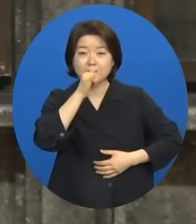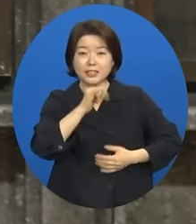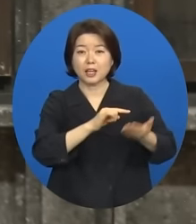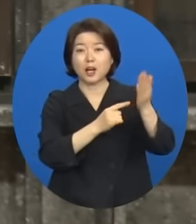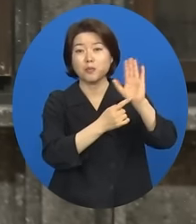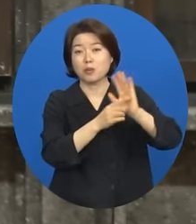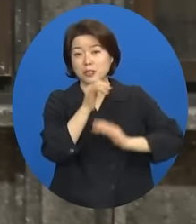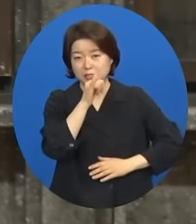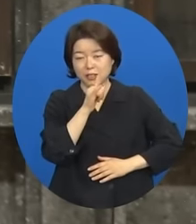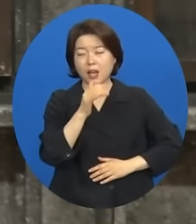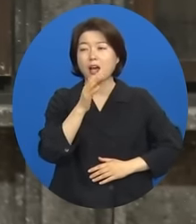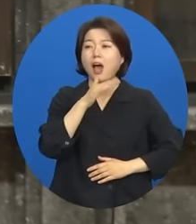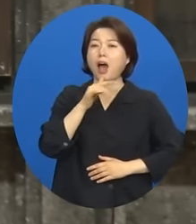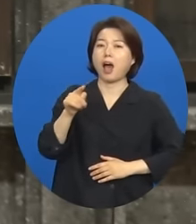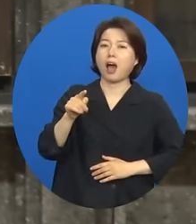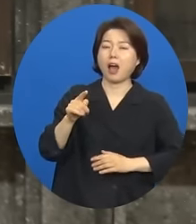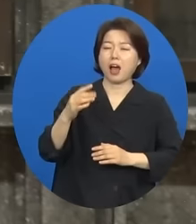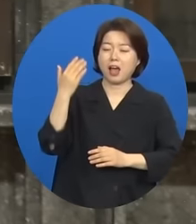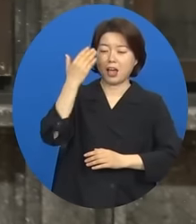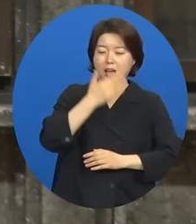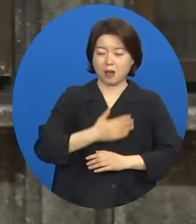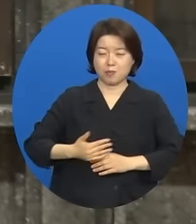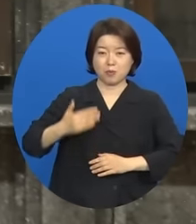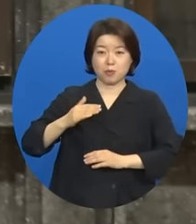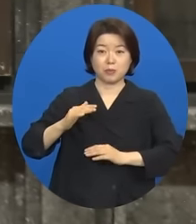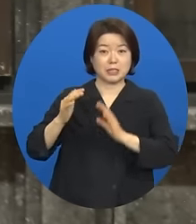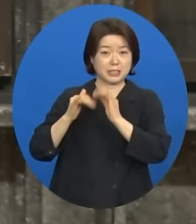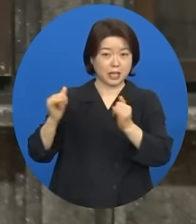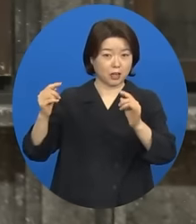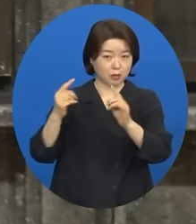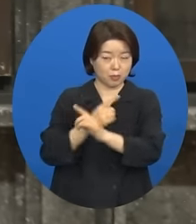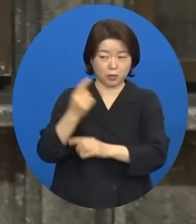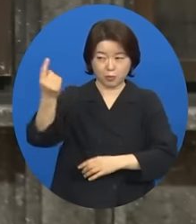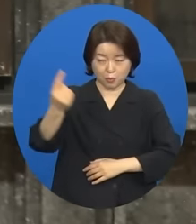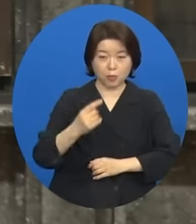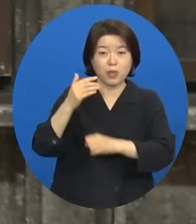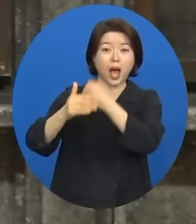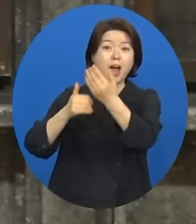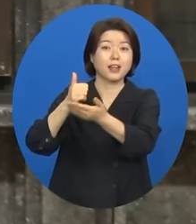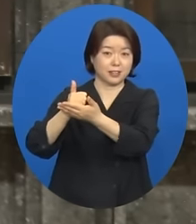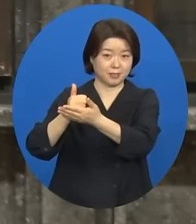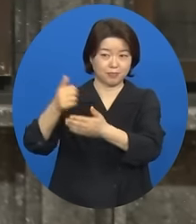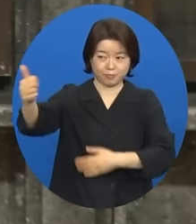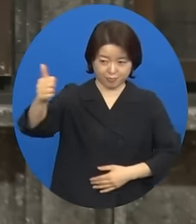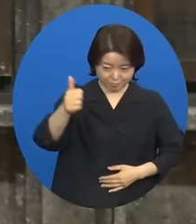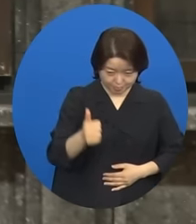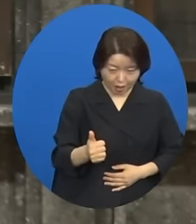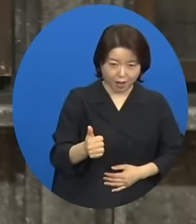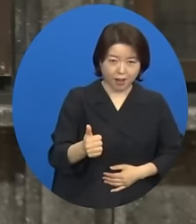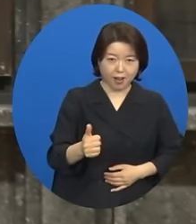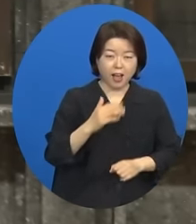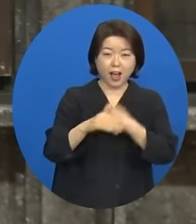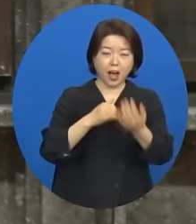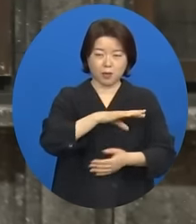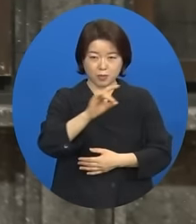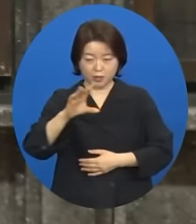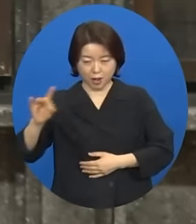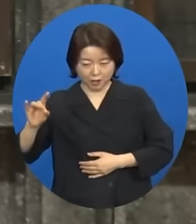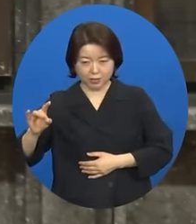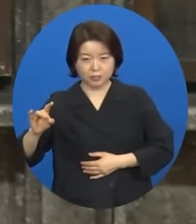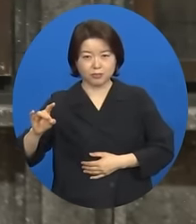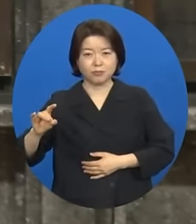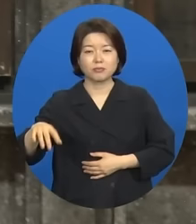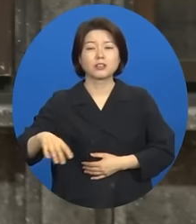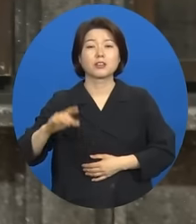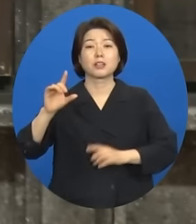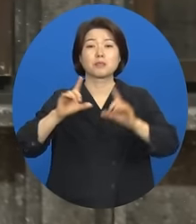봤을 때 아 인간의 모습으로 나타나신 하나님이구나 하는 것을 알게 돼요. 하나님은 종종 인간의 모습으로 아브라함에게도 그렇게